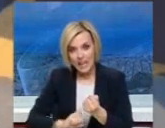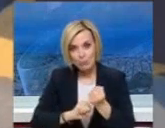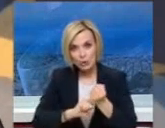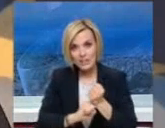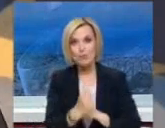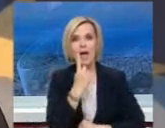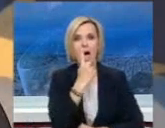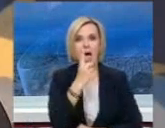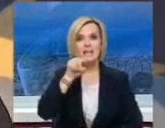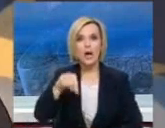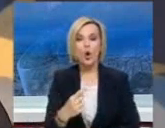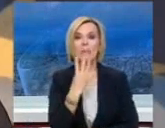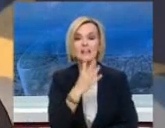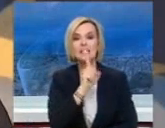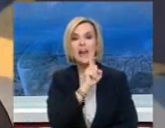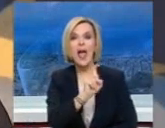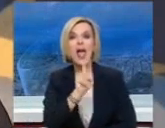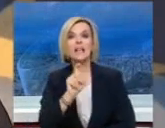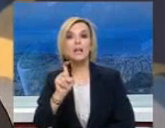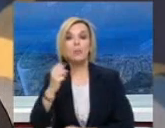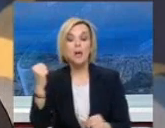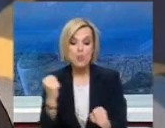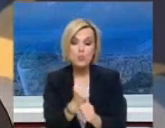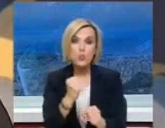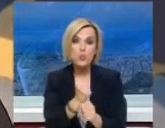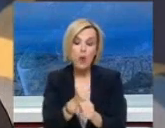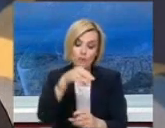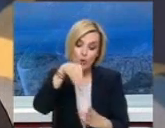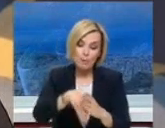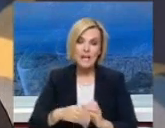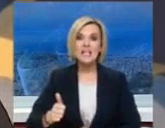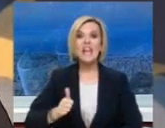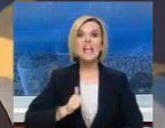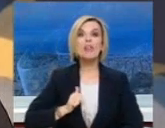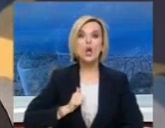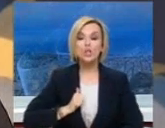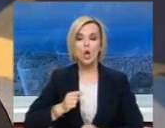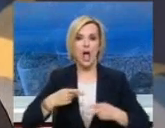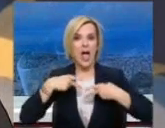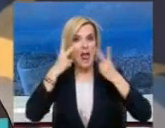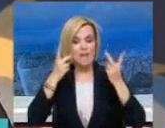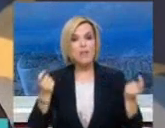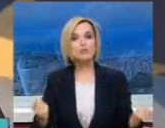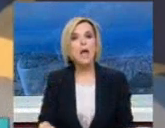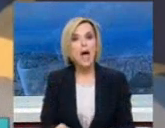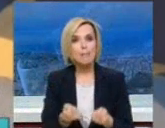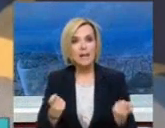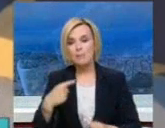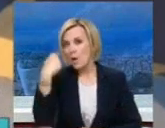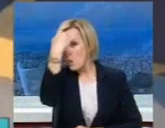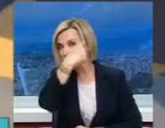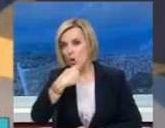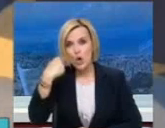εκατομμύρια εργαζόμενους του ιδιωτικού τομέα, ελεύθερους επαγγελματίες, αυτοαπασχολούμενους